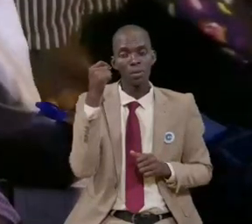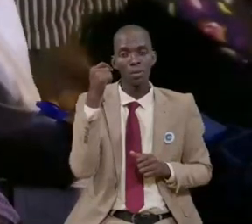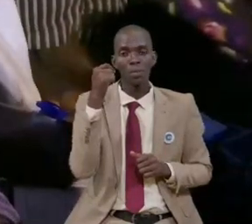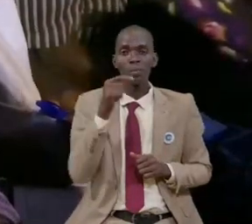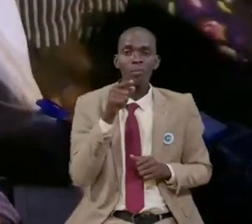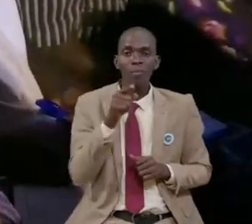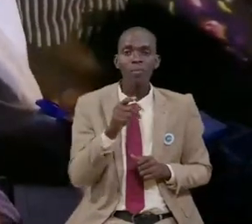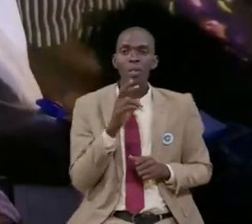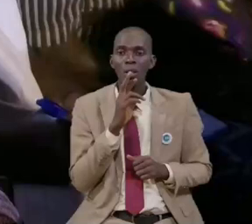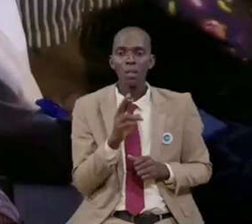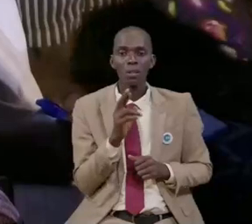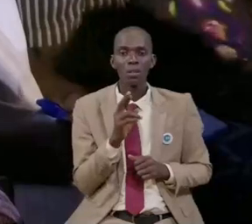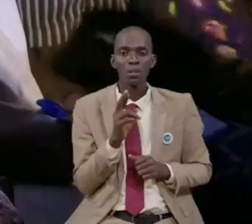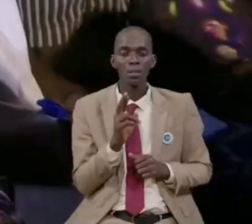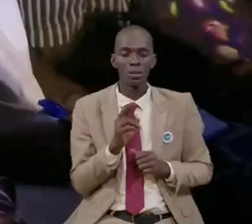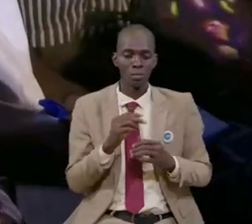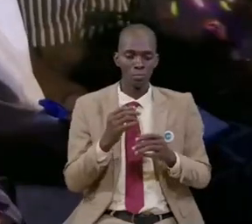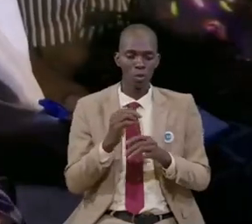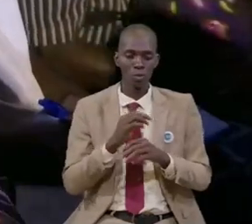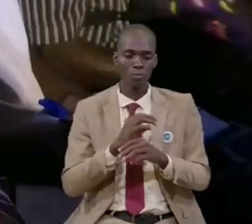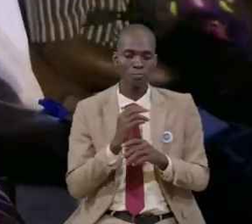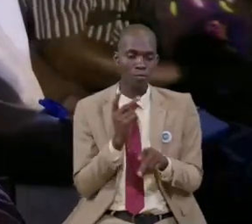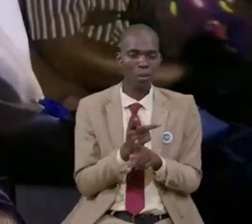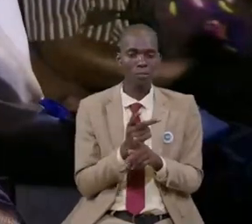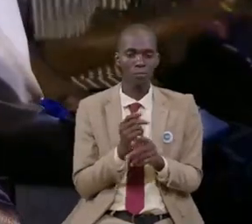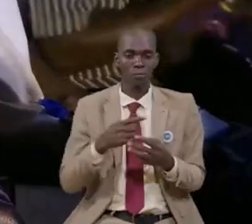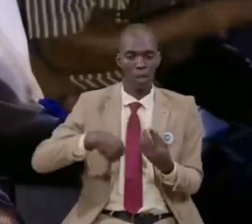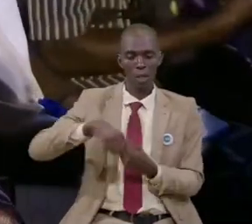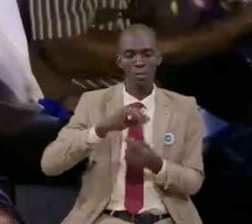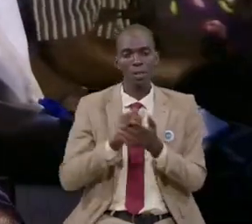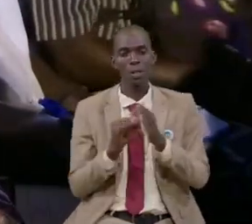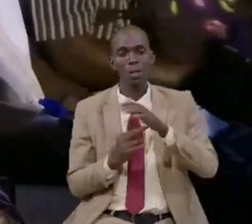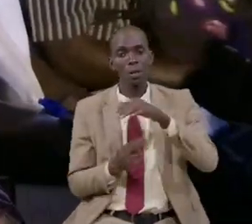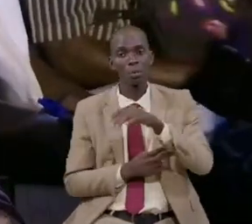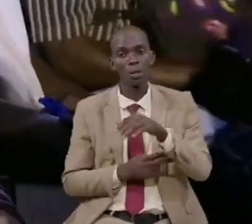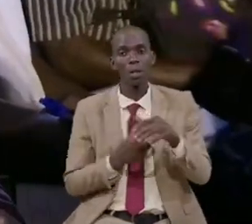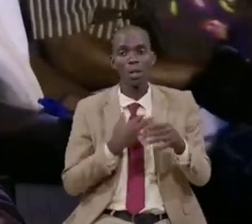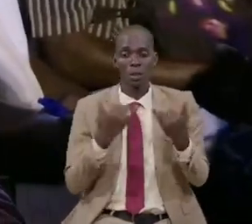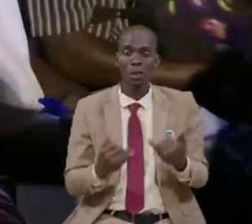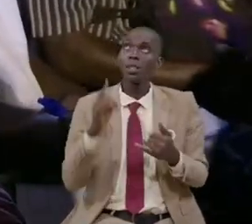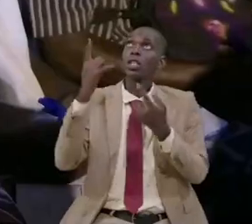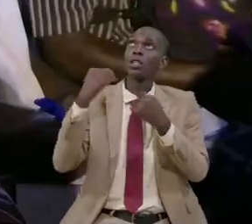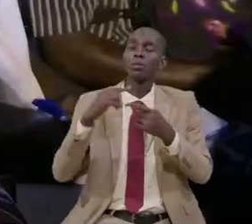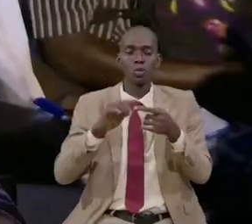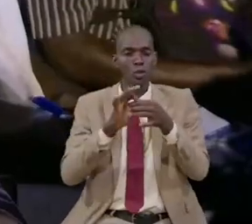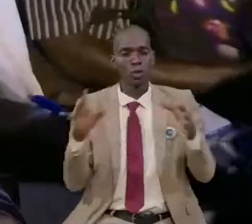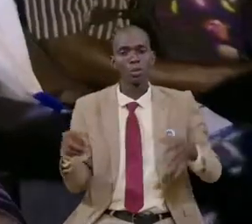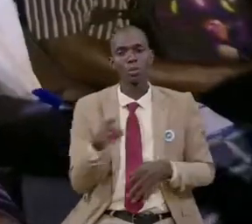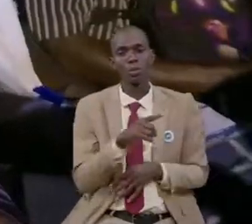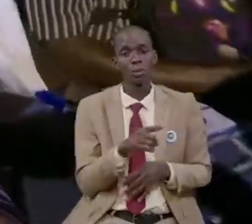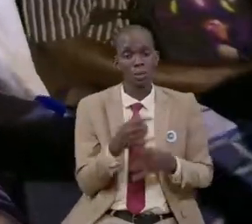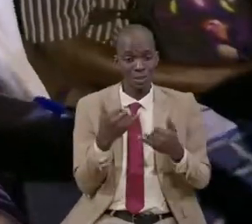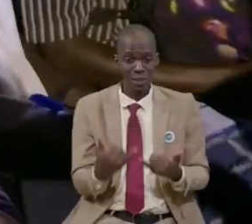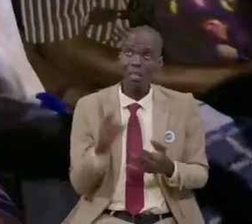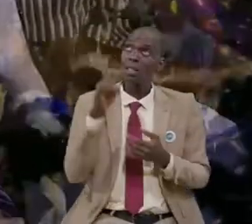vous êtes ligoté. Maintenant, il est venu vous délier. Je dis, il est venu vous